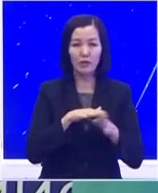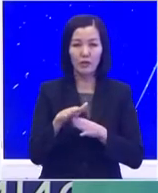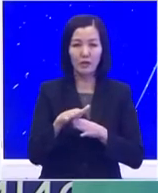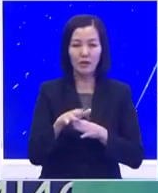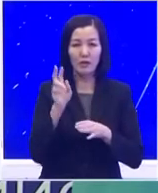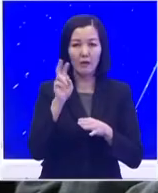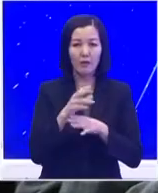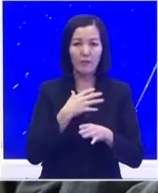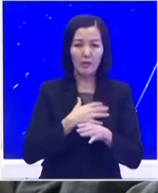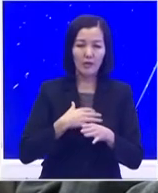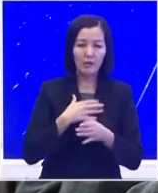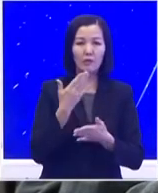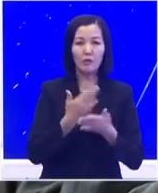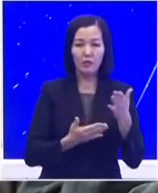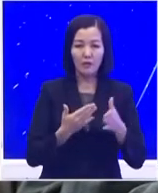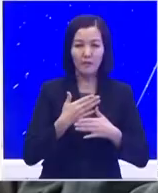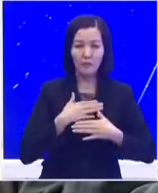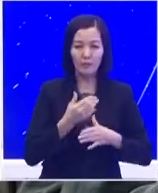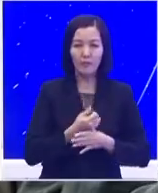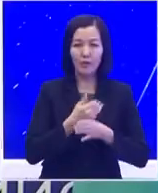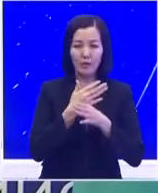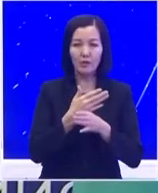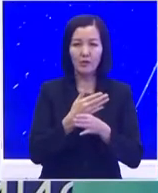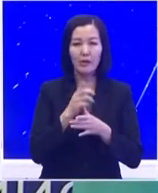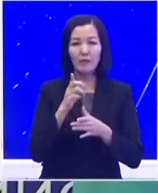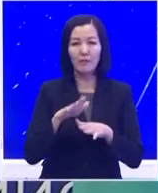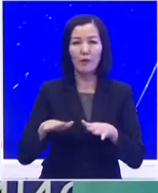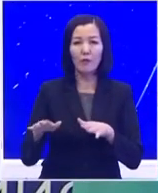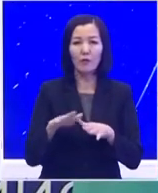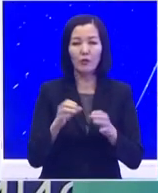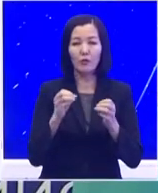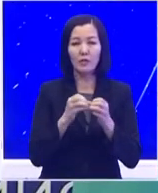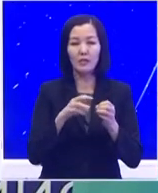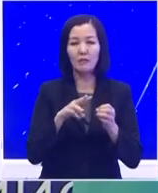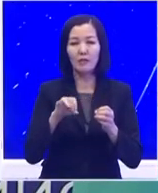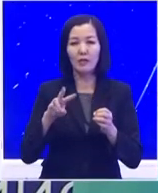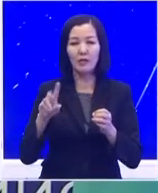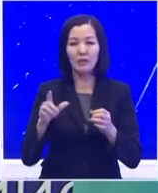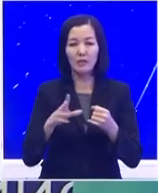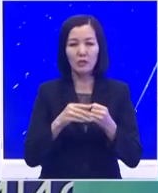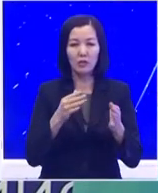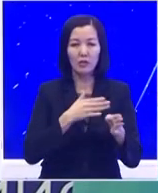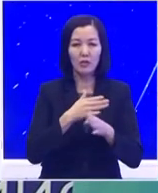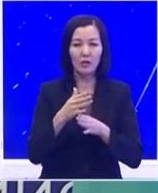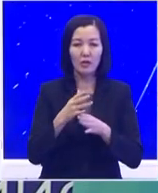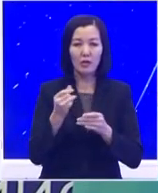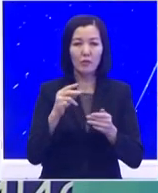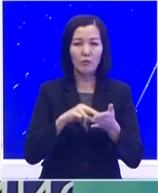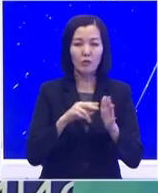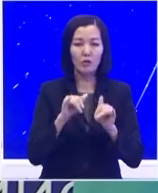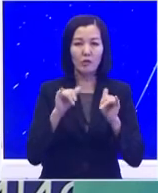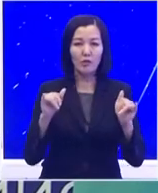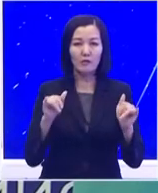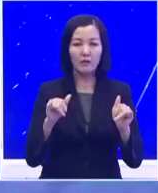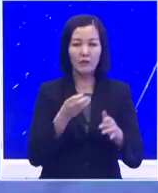говорит, переживает. Мы поддерживаем. Брауданның өзіне 10 миллиардов дали на бюджет развития деген. Это